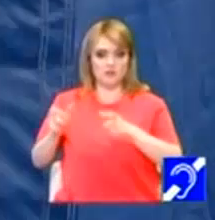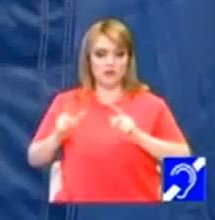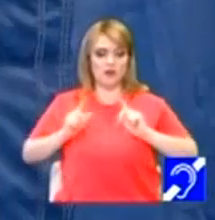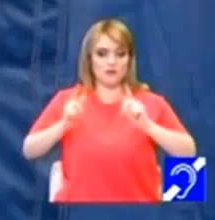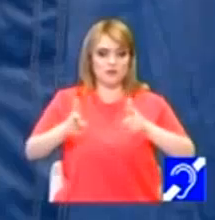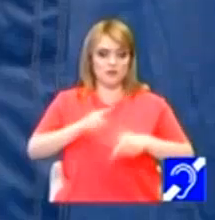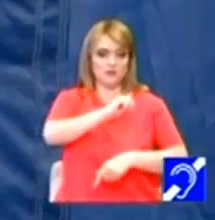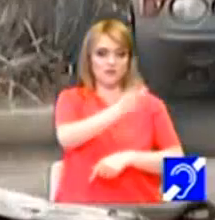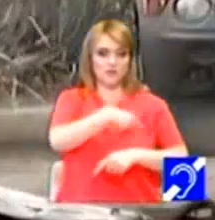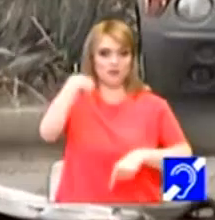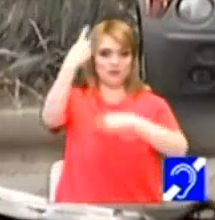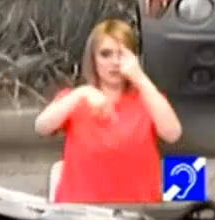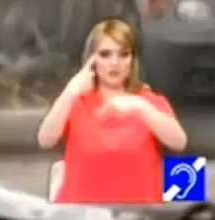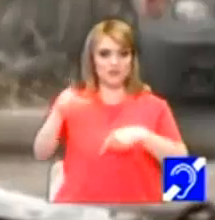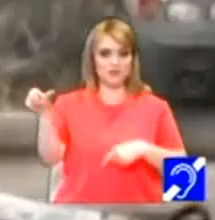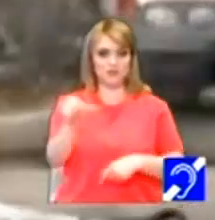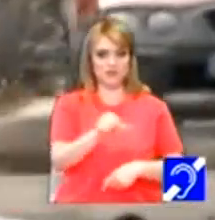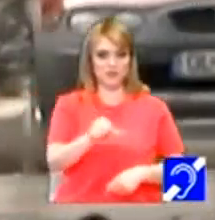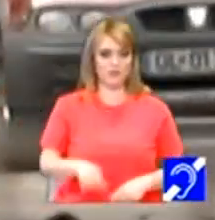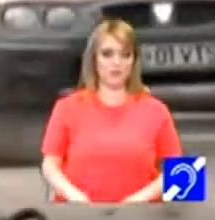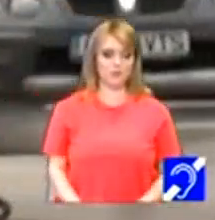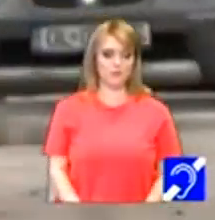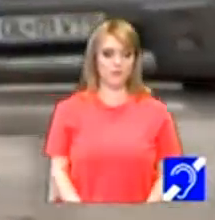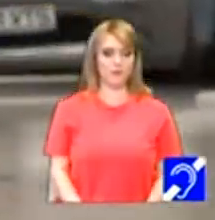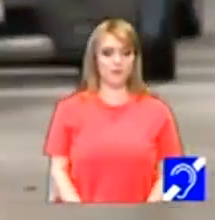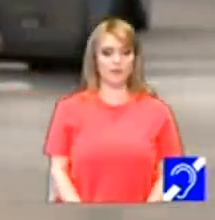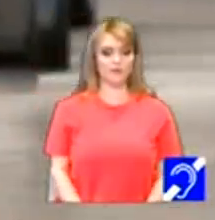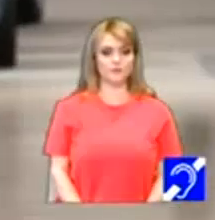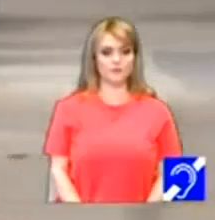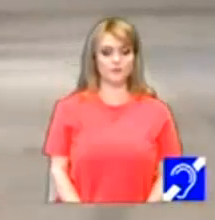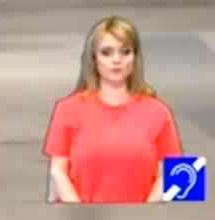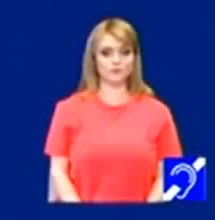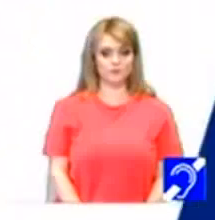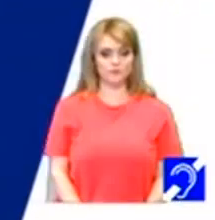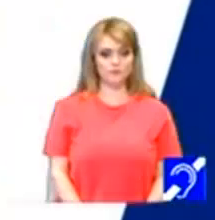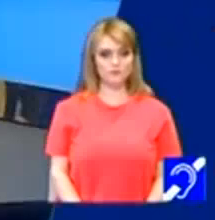abia săptămâna viitoare, după ce aseară a fost votată de Senatul de la București.